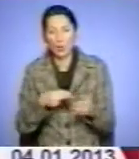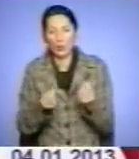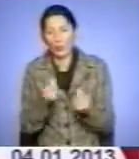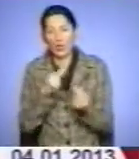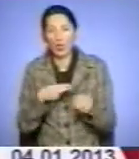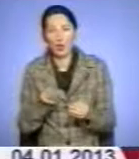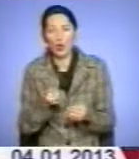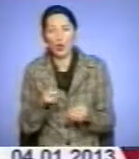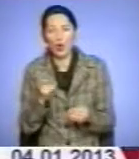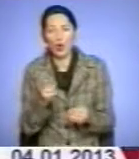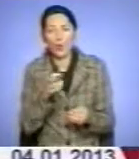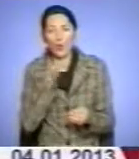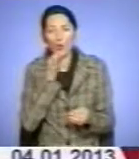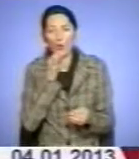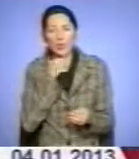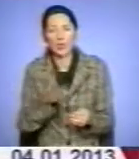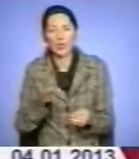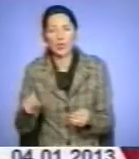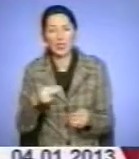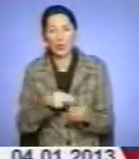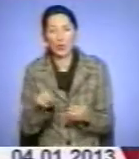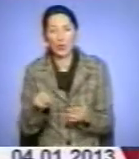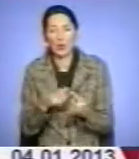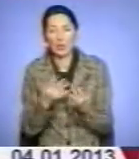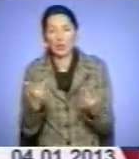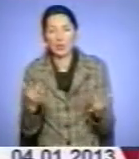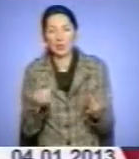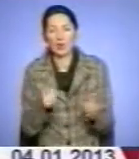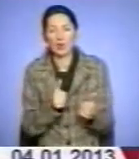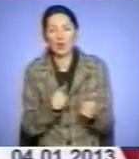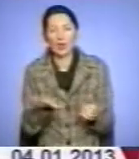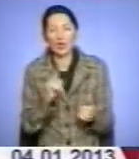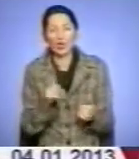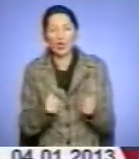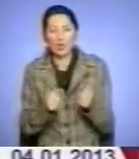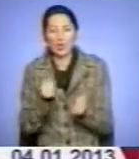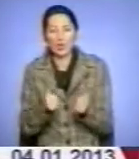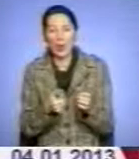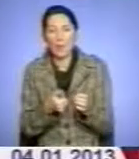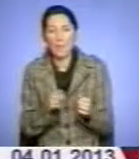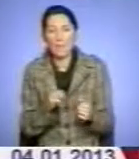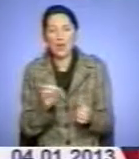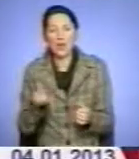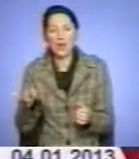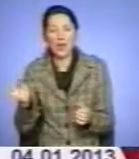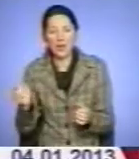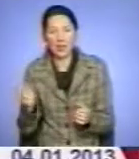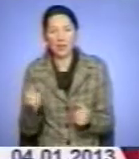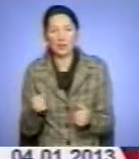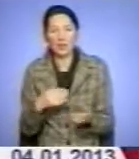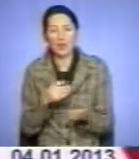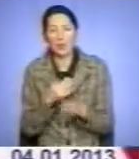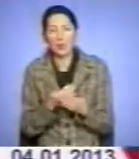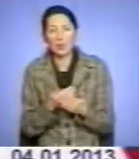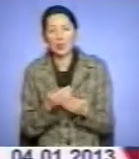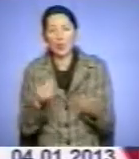І переважно дітям брали отакі, все, що на батареєчках розбирали. Отож, за приблизними підрахунками,